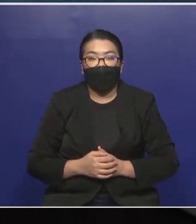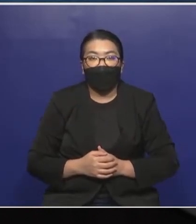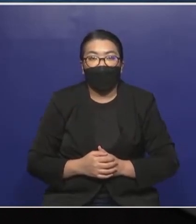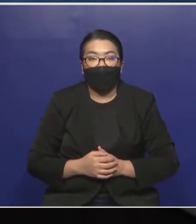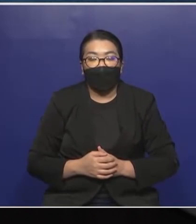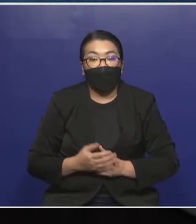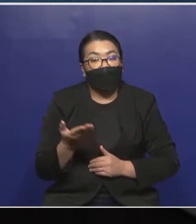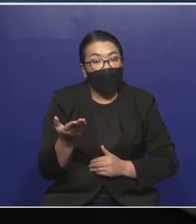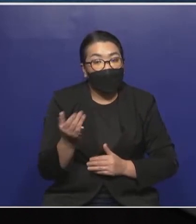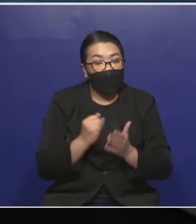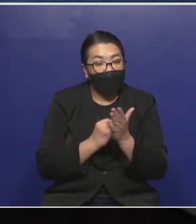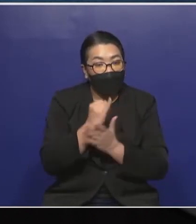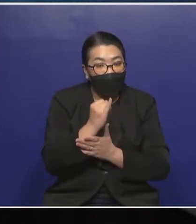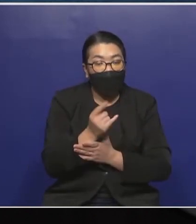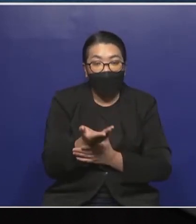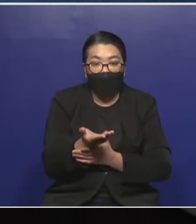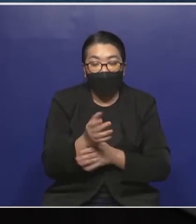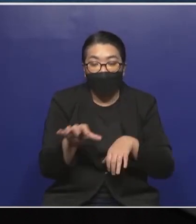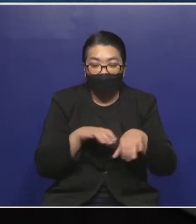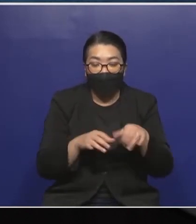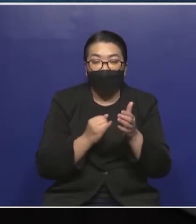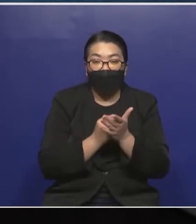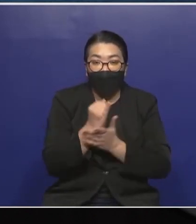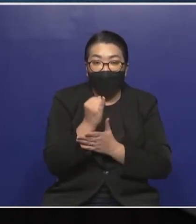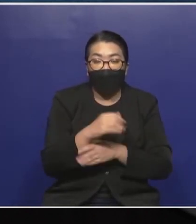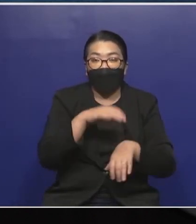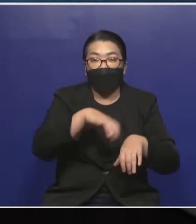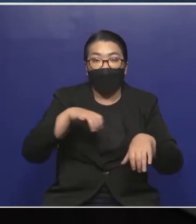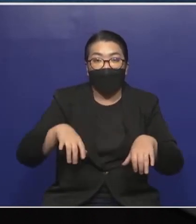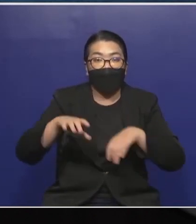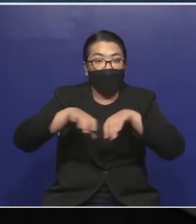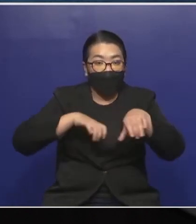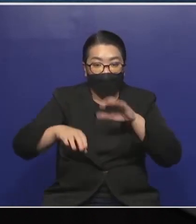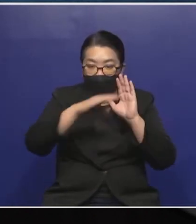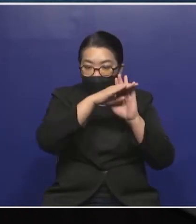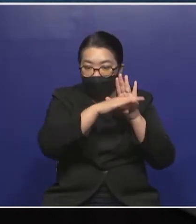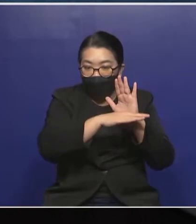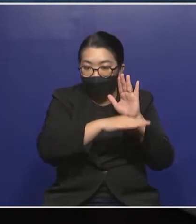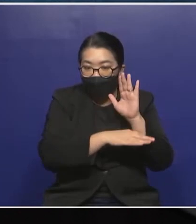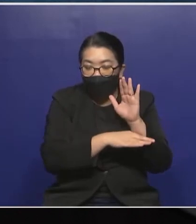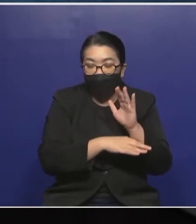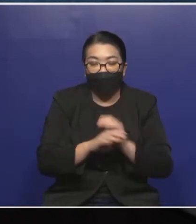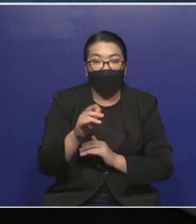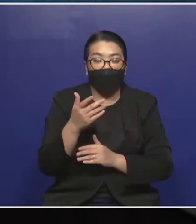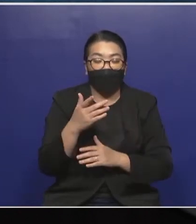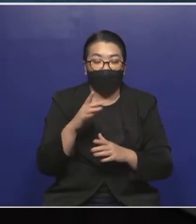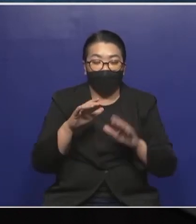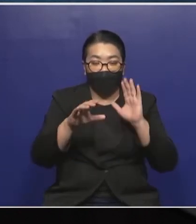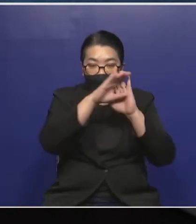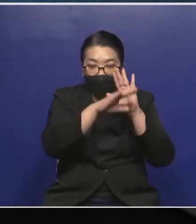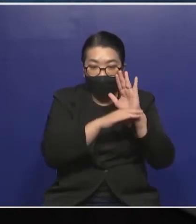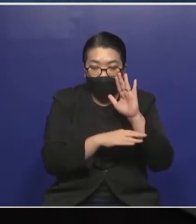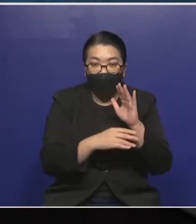ท่านมาถุกทางแล้วแครับเวลาที่แถาบัชั้นนำของโลกเฮีบัทดับความนาเชื่อถือหอวอดับ